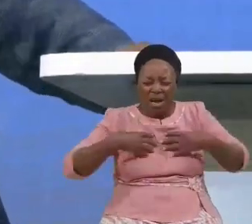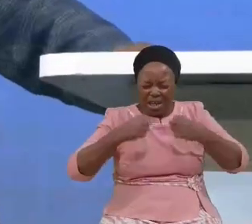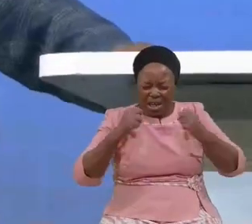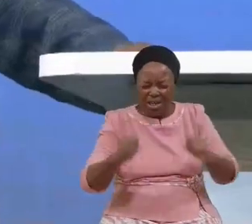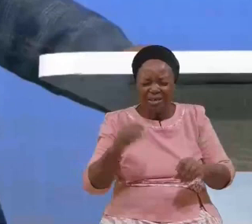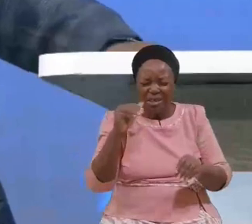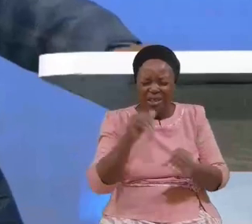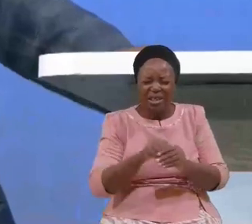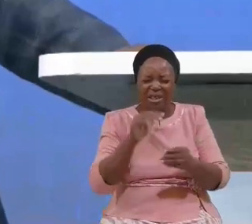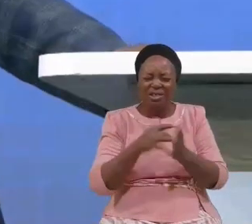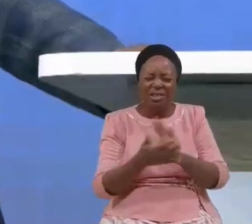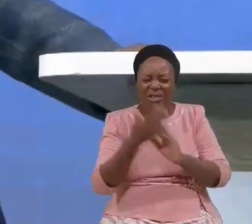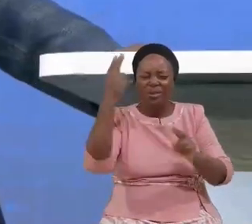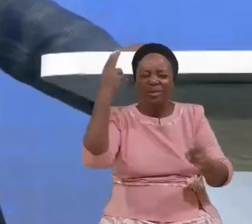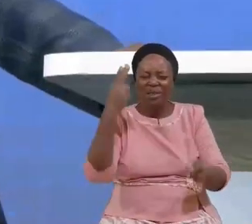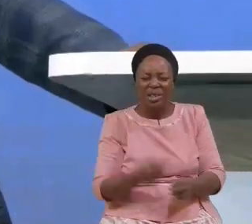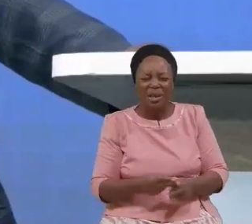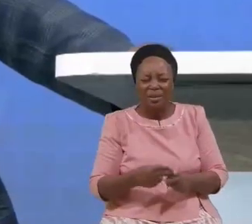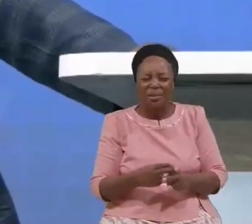nom de Jésus